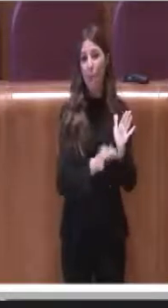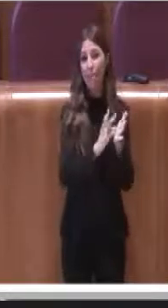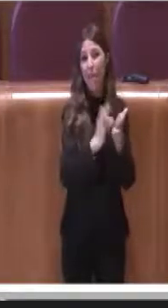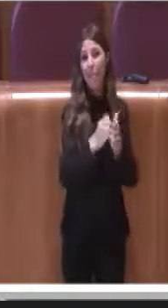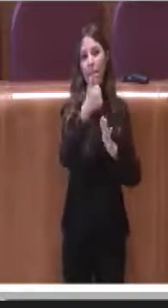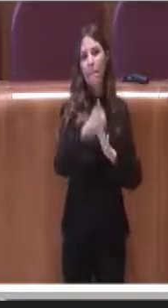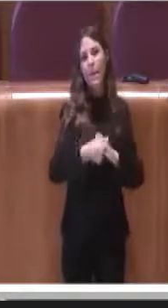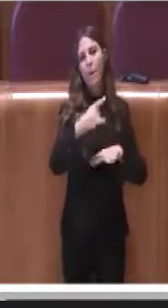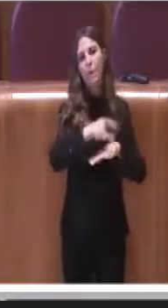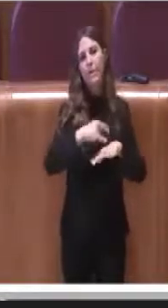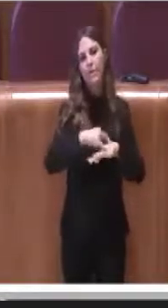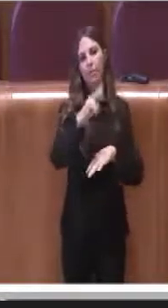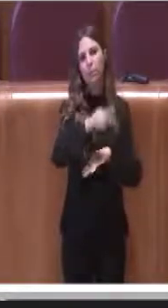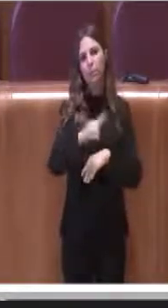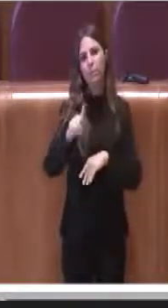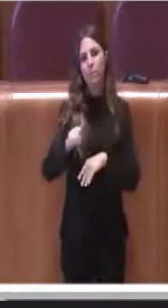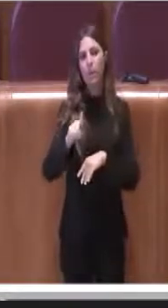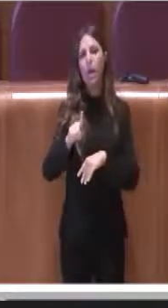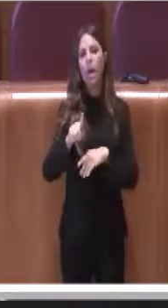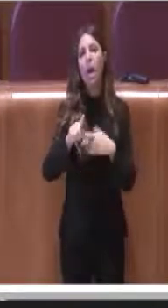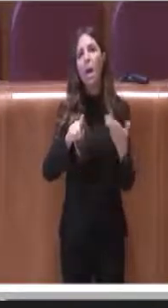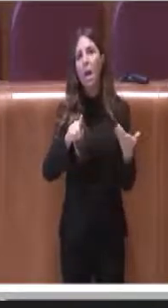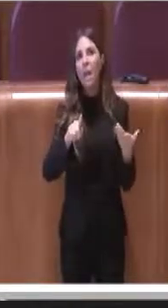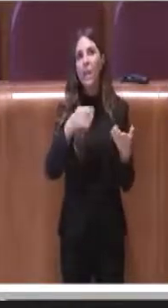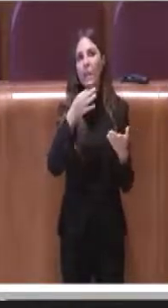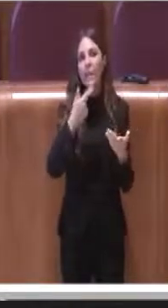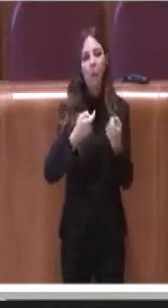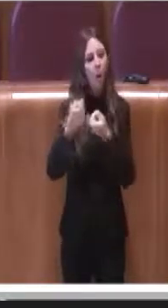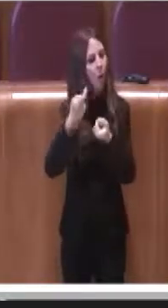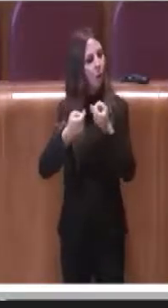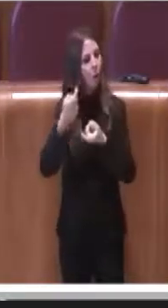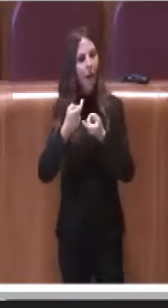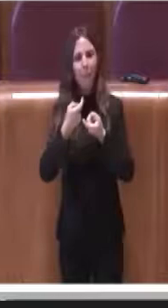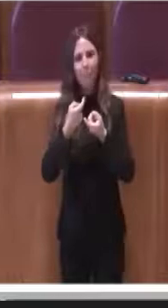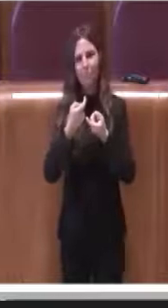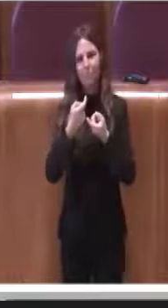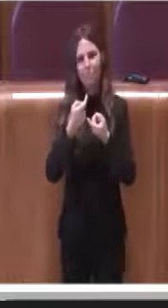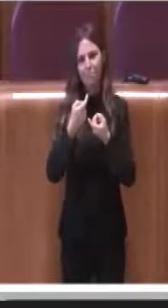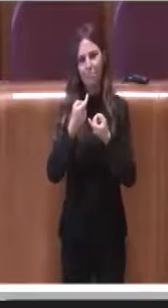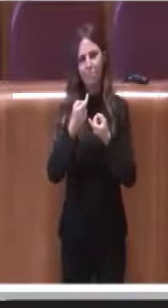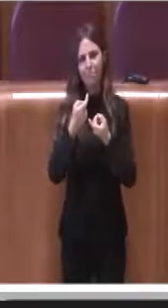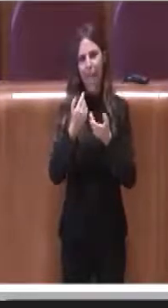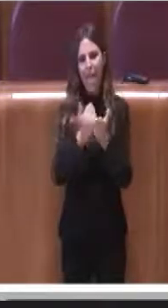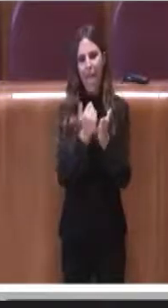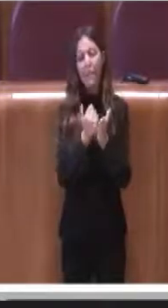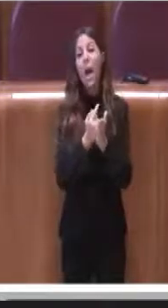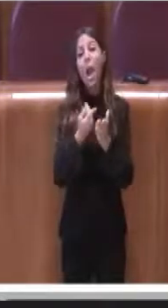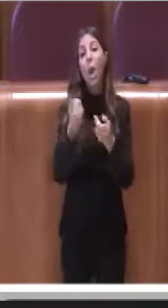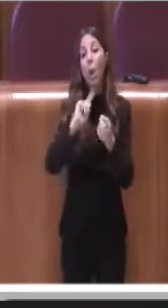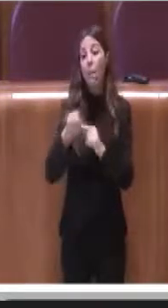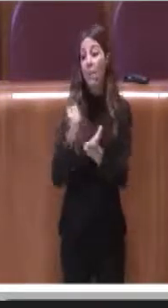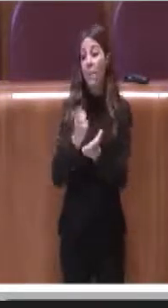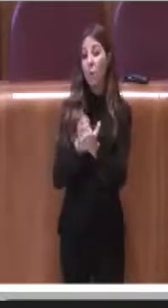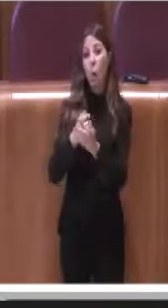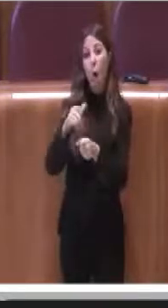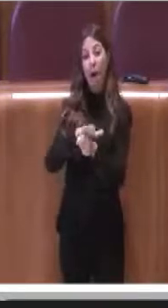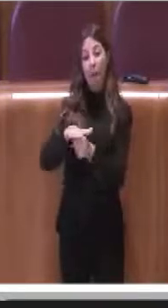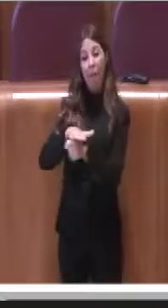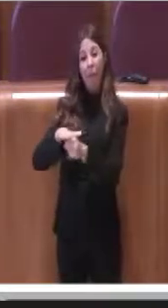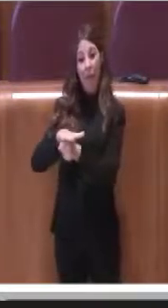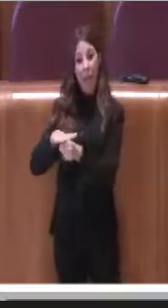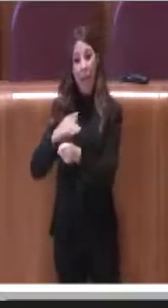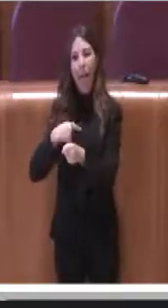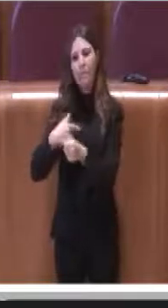e che non si tornerà sui loro passi, non sarebbe tornare sui loro passi, che bisogna stare vicini alle famiglie che vivono il dramma della